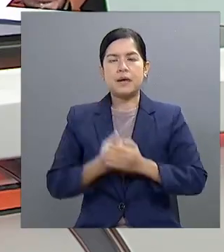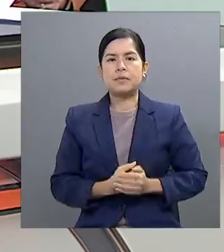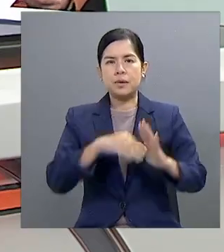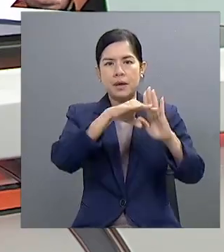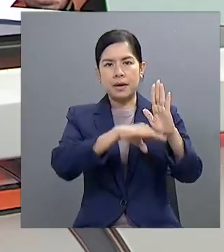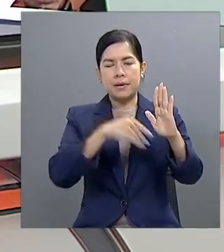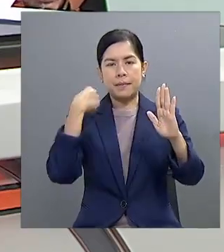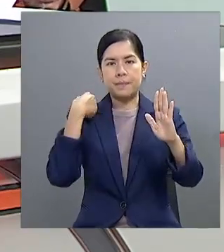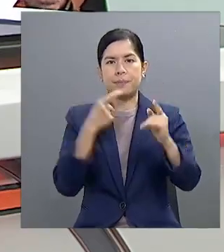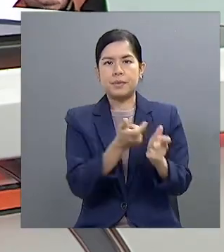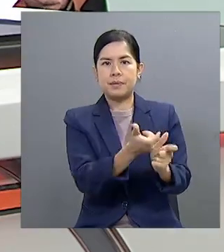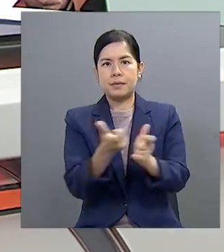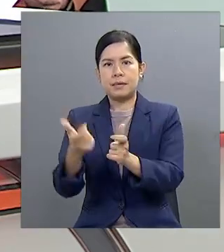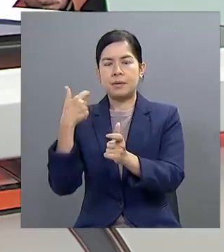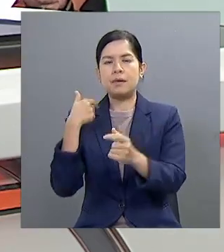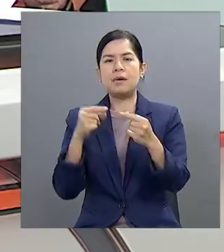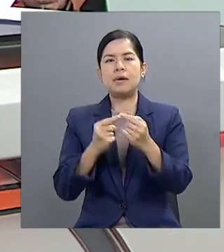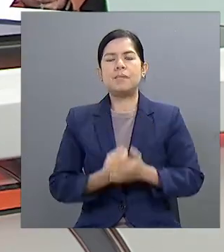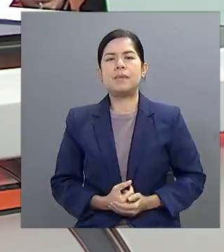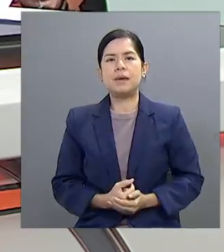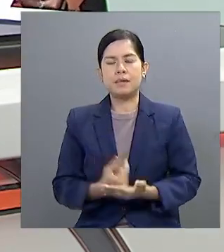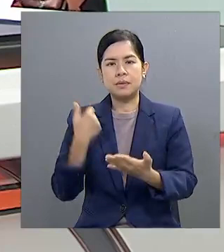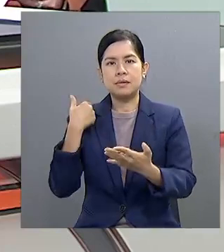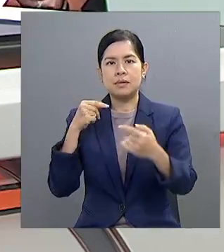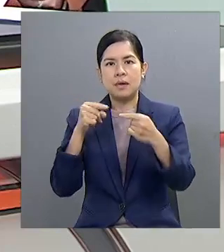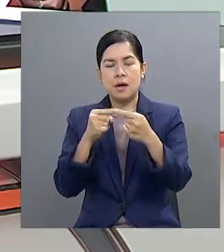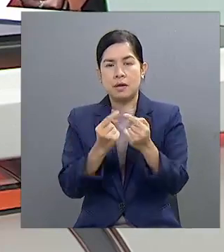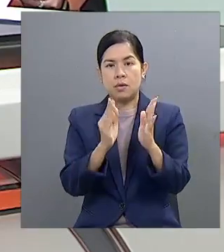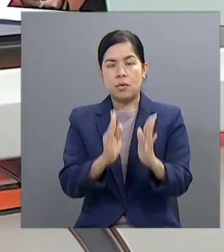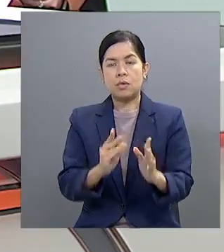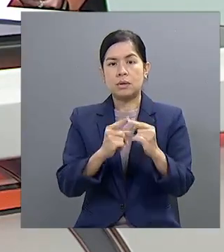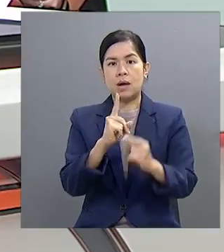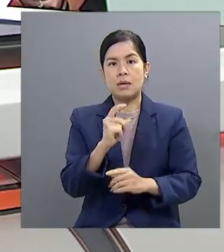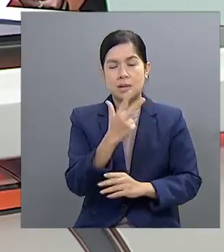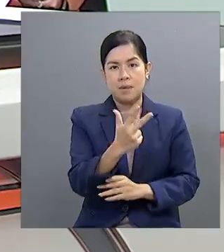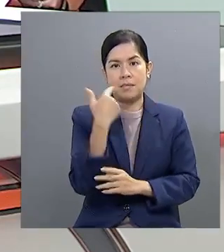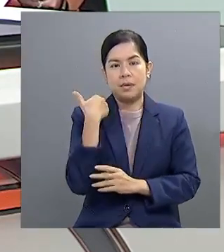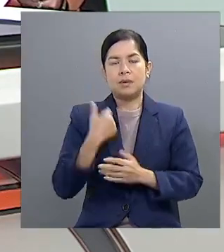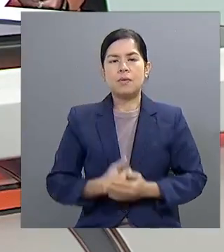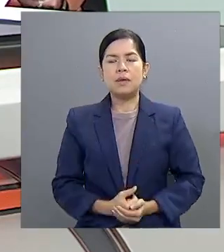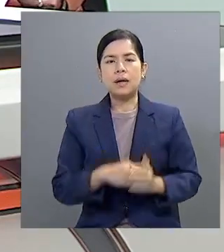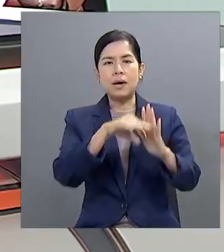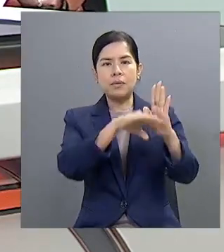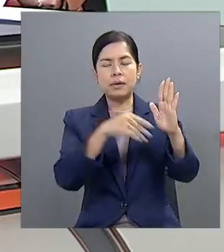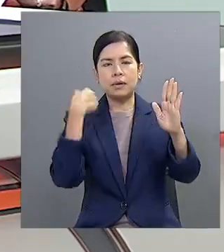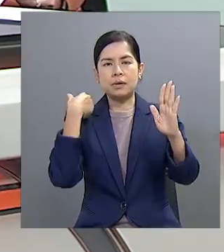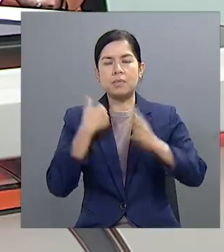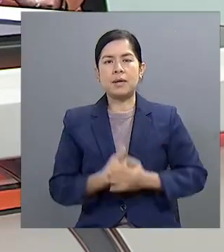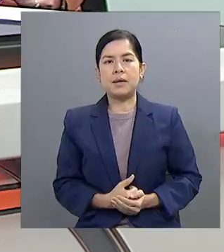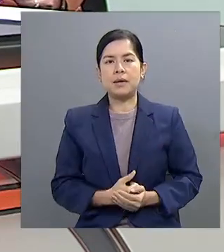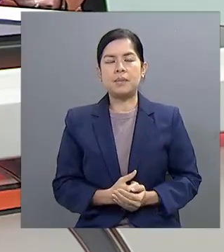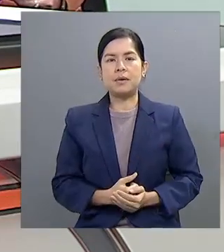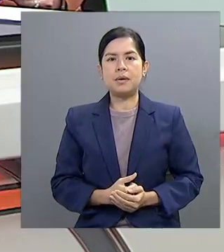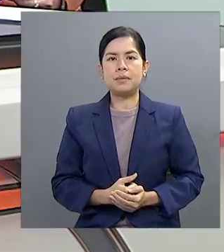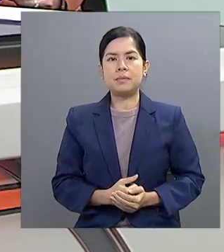สั่งยกเลิกงานฉลองวันชาติสหรัฐด้วยนะคะมีคำสั่งประกาศเคอร์ฟิวออกมาจากเหตุประท้วงที่แสดงความไม่พอ